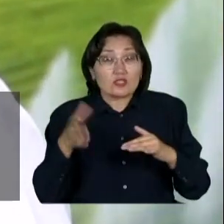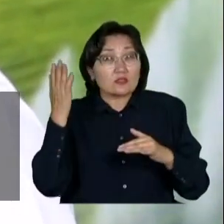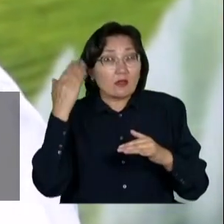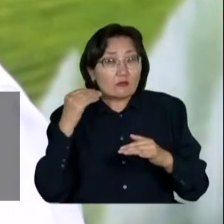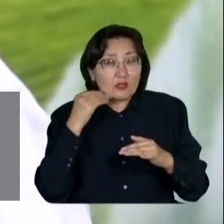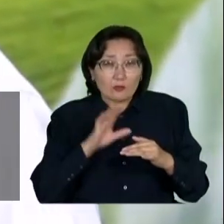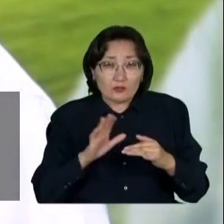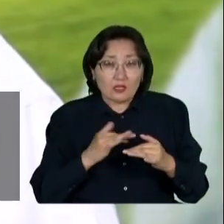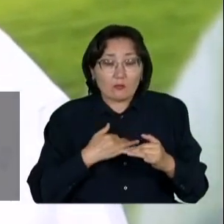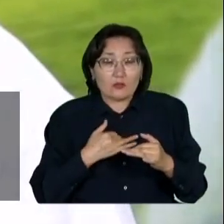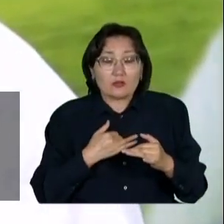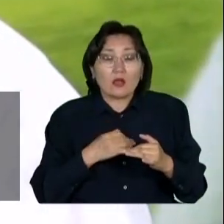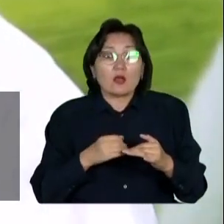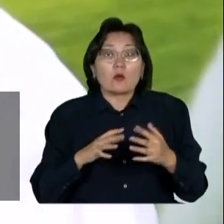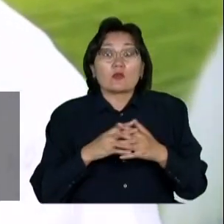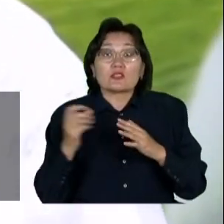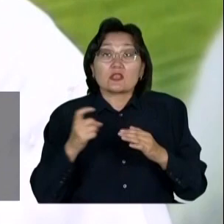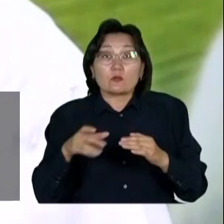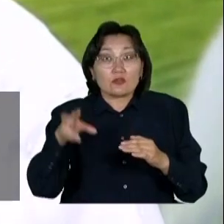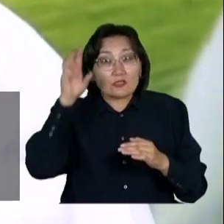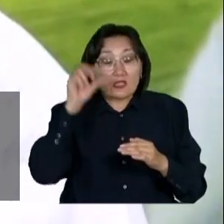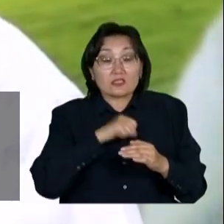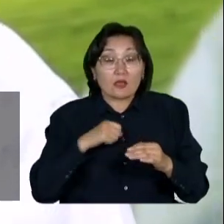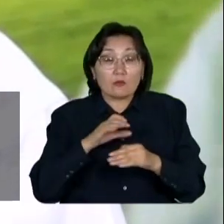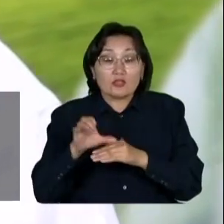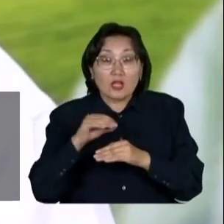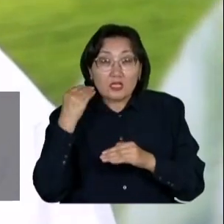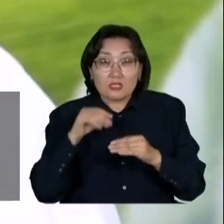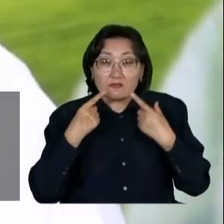неэффективны. Мы аграрное государство, и мы должны сами выпускать качественную технику.